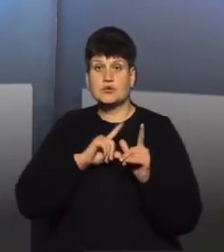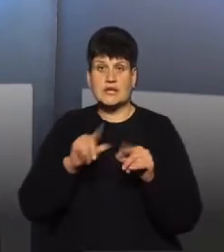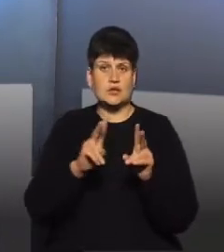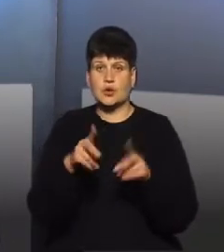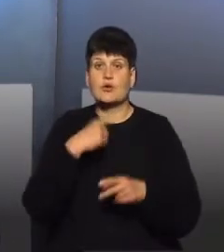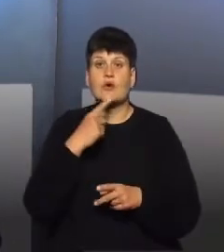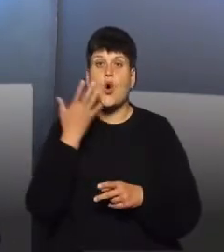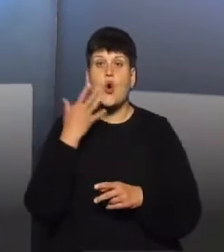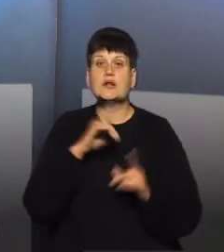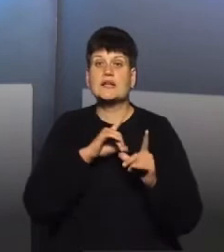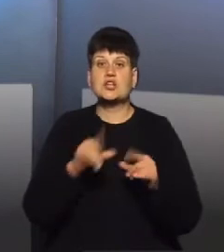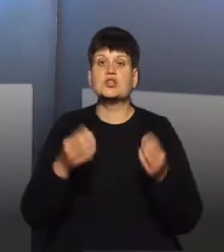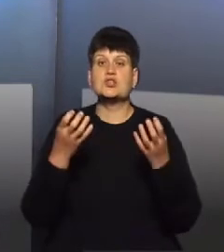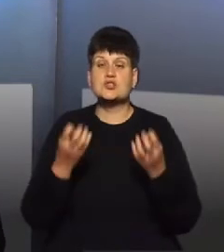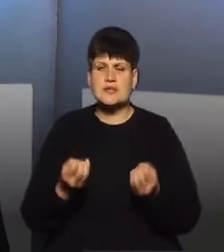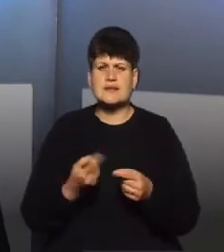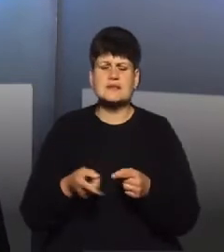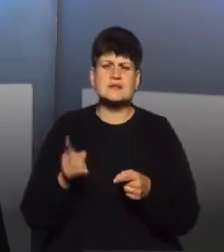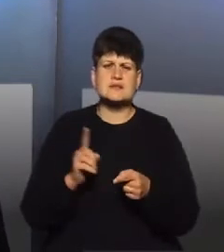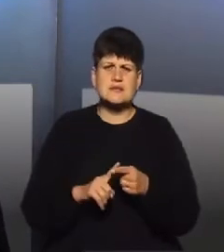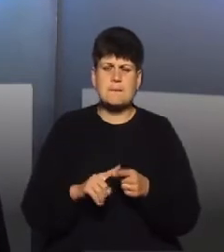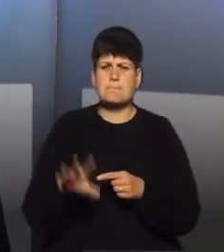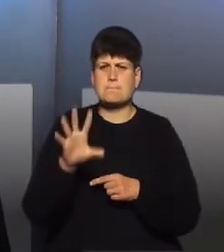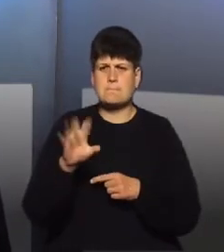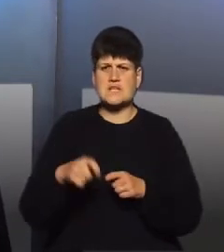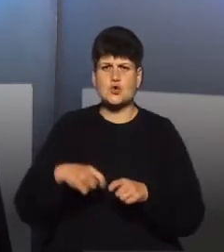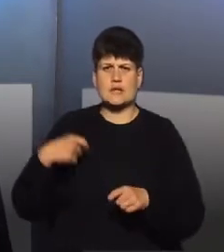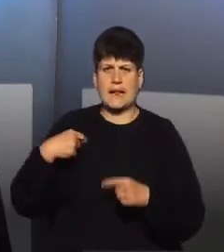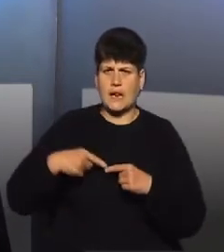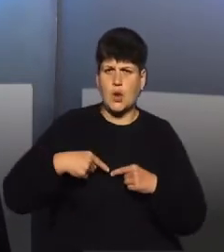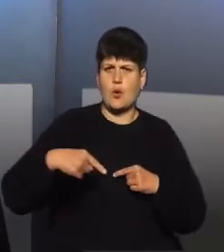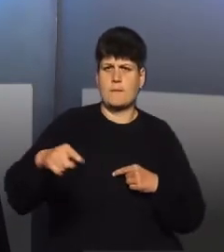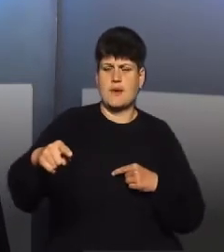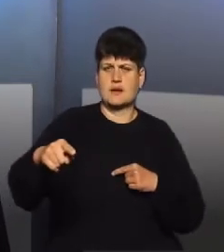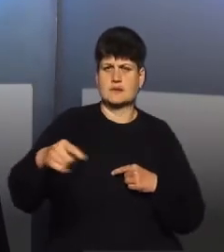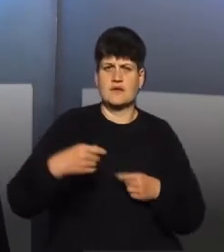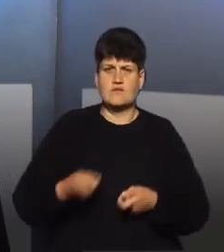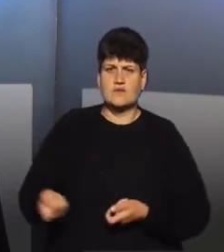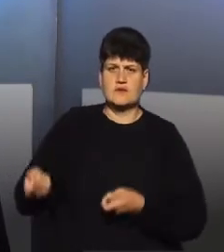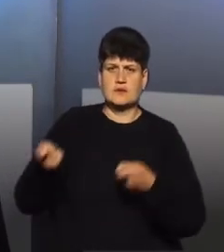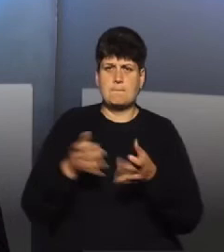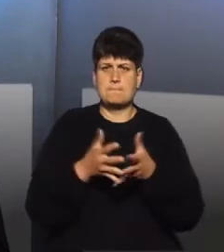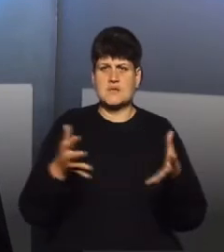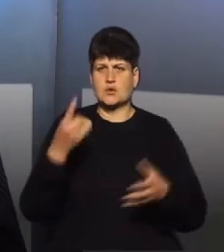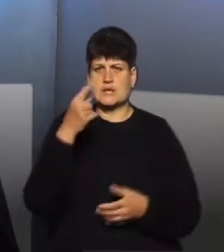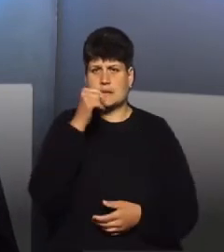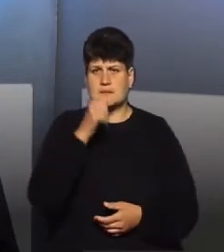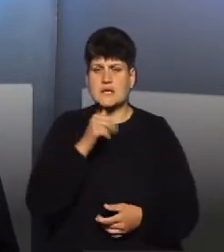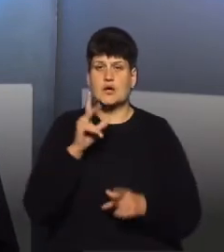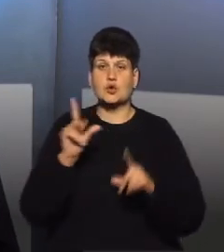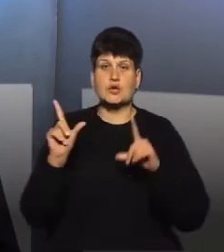іще. Це 500 кілометрів нас везли понад місяць. А хто їхав на схід, це